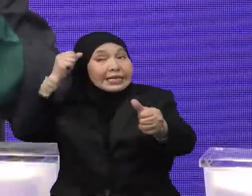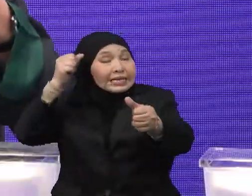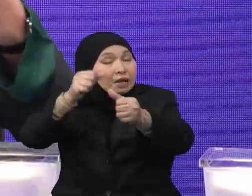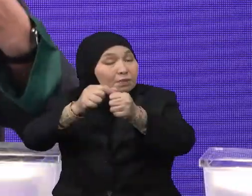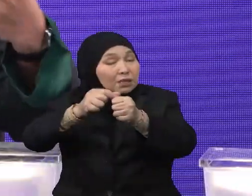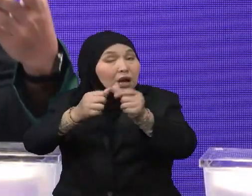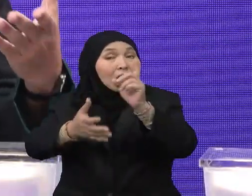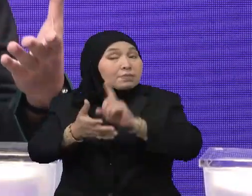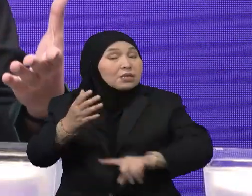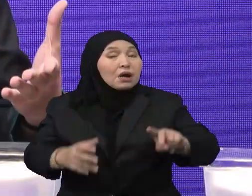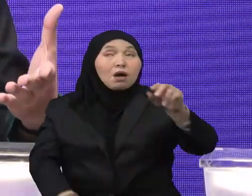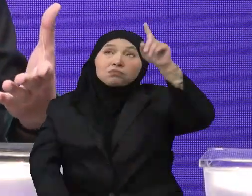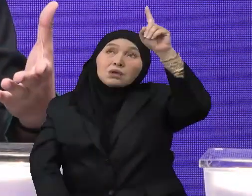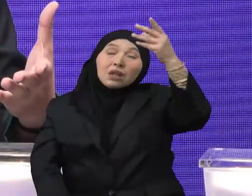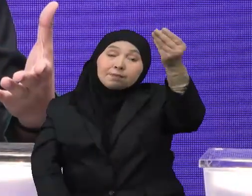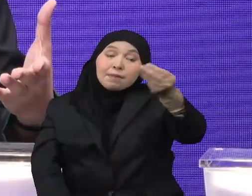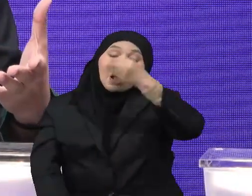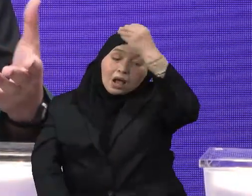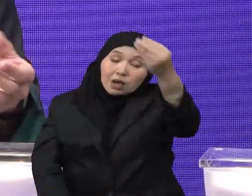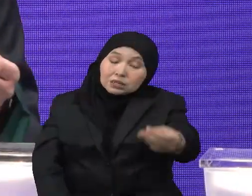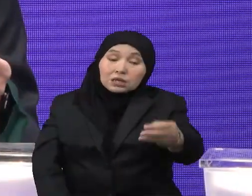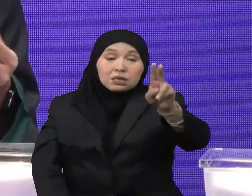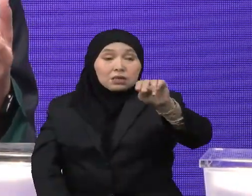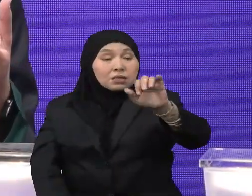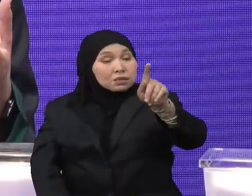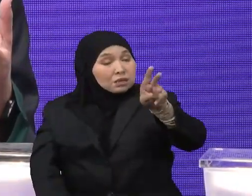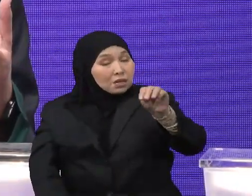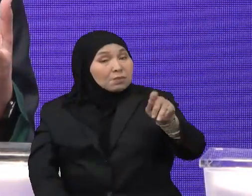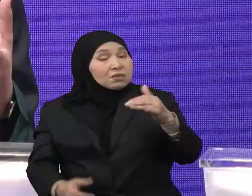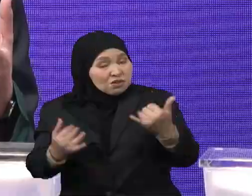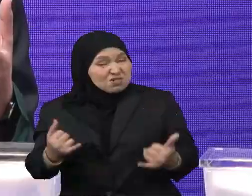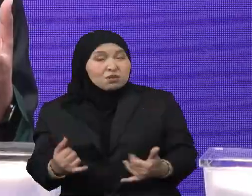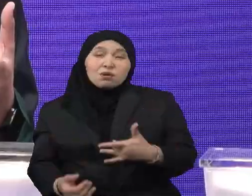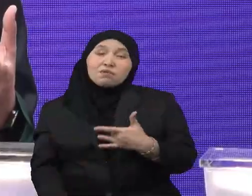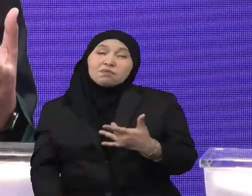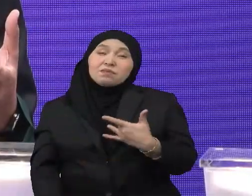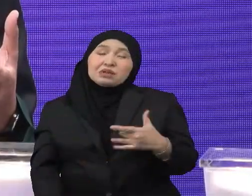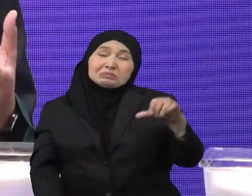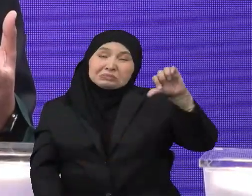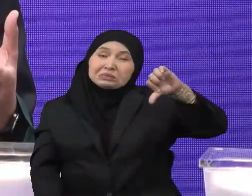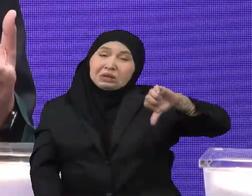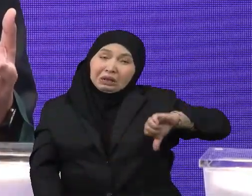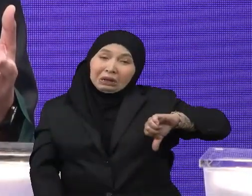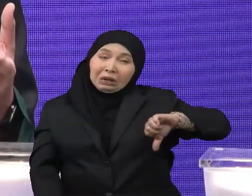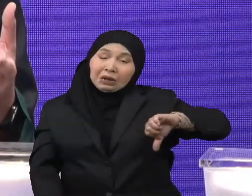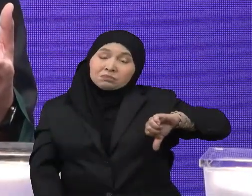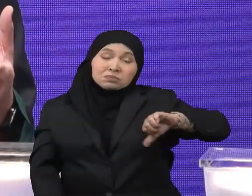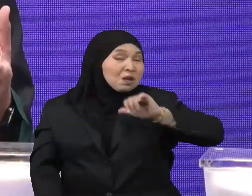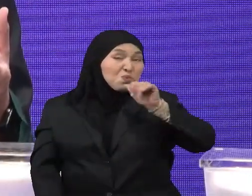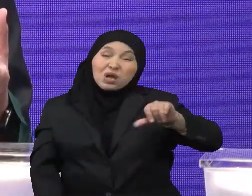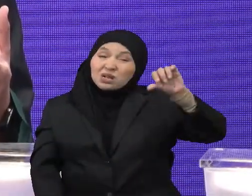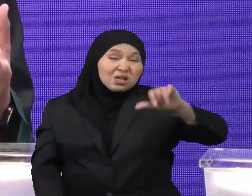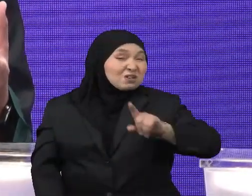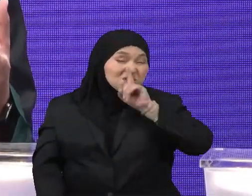nikmat-nikmat yang Allah telah kuniakan kepada kamu kan walaupun sekarang kamu mengalami kekalahan dan bukan kekalahan yang